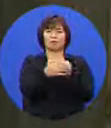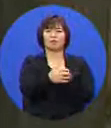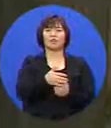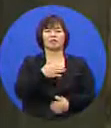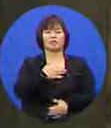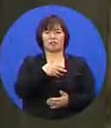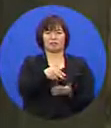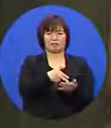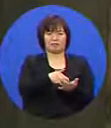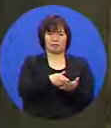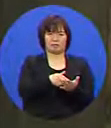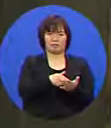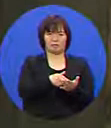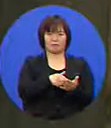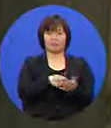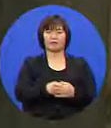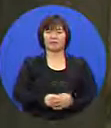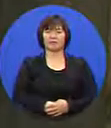저희가